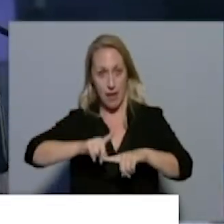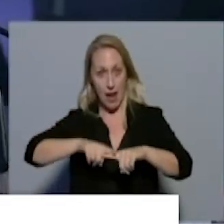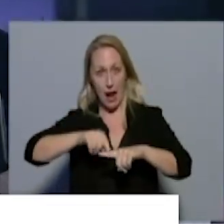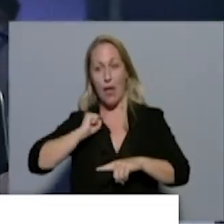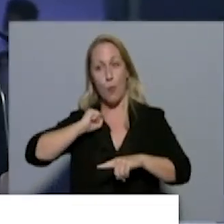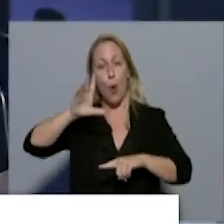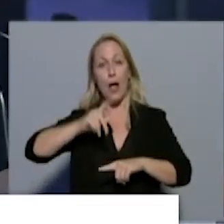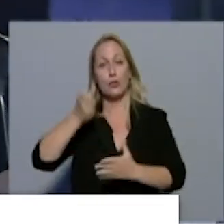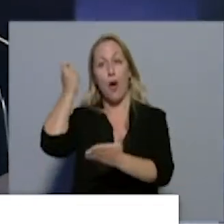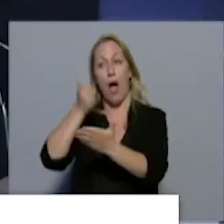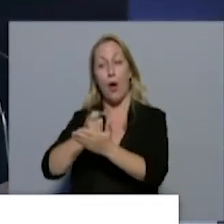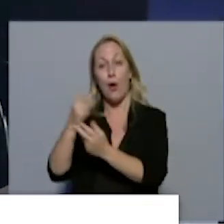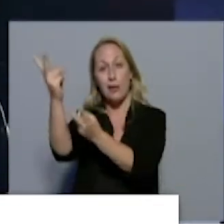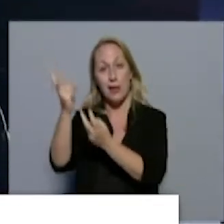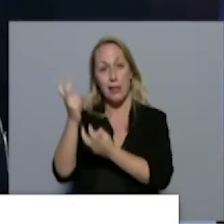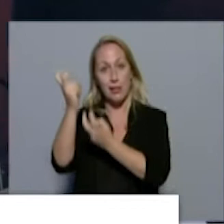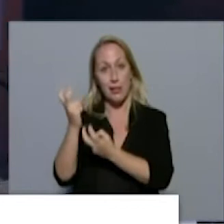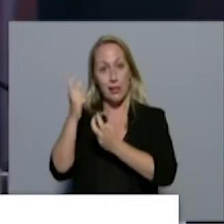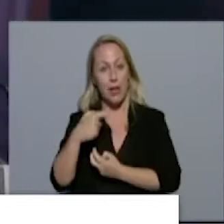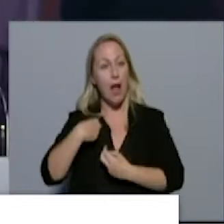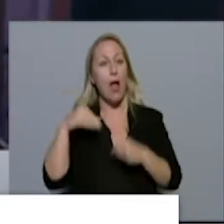και αγαθά σε σύγκριση με όσα εξάγουμε.